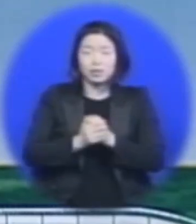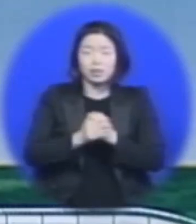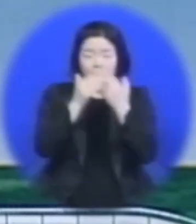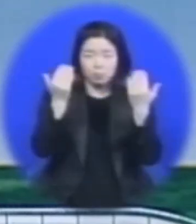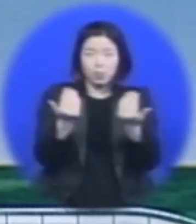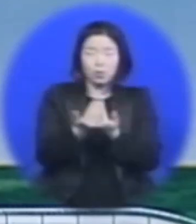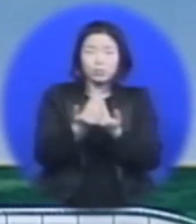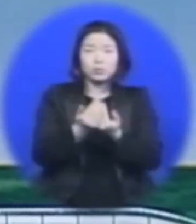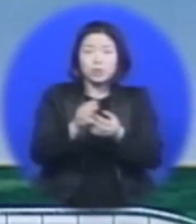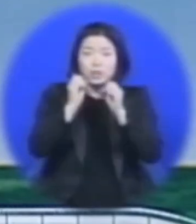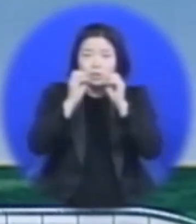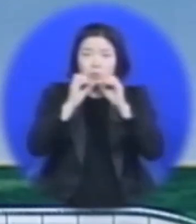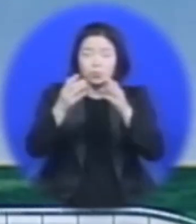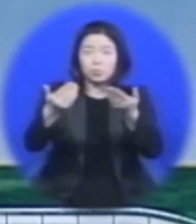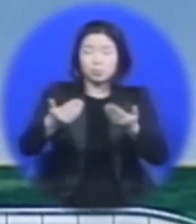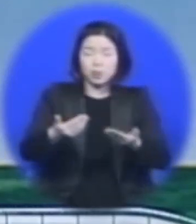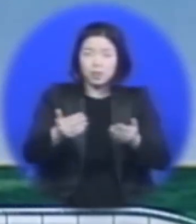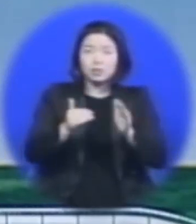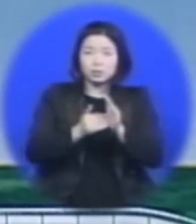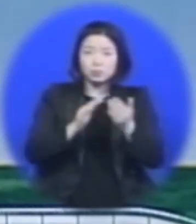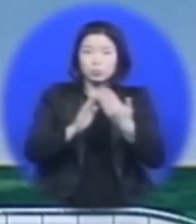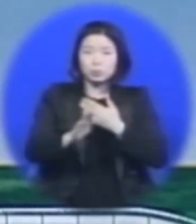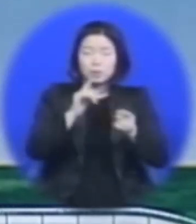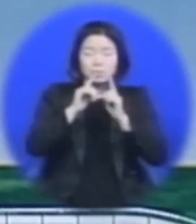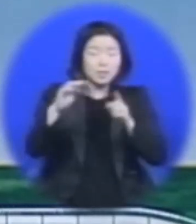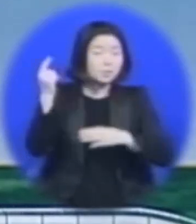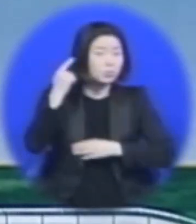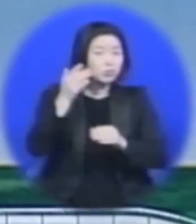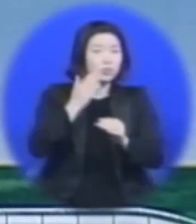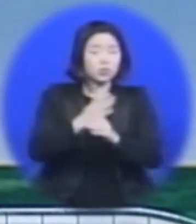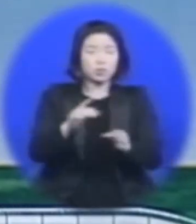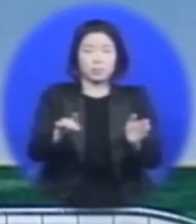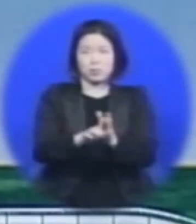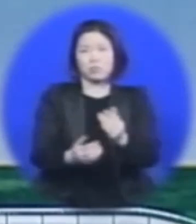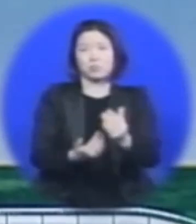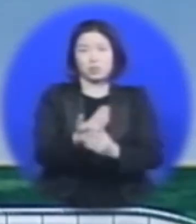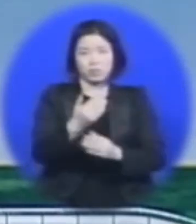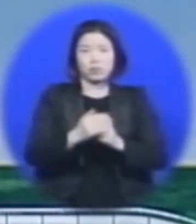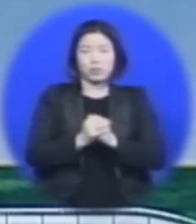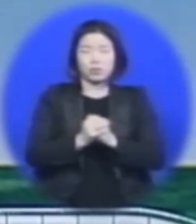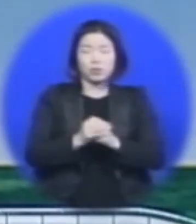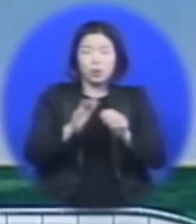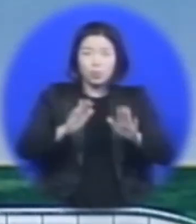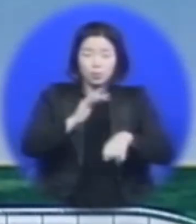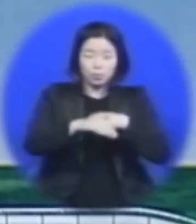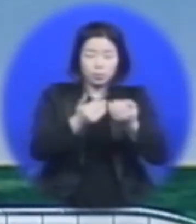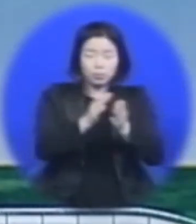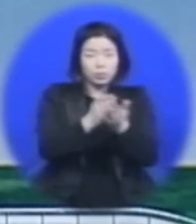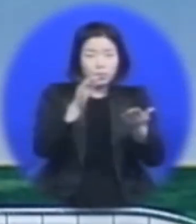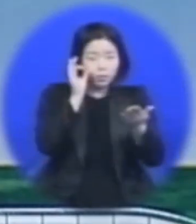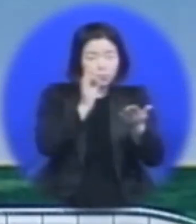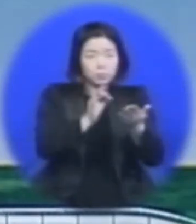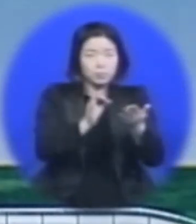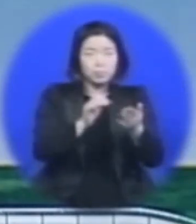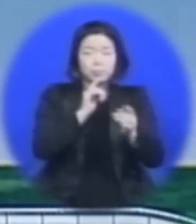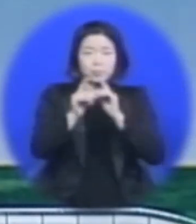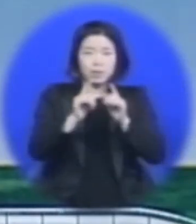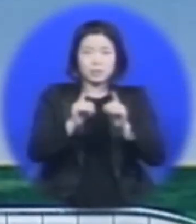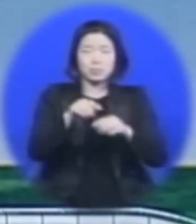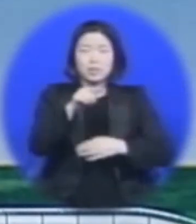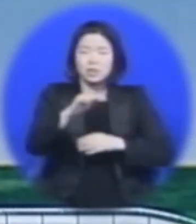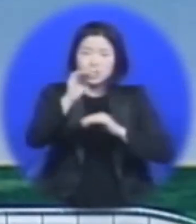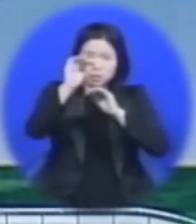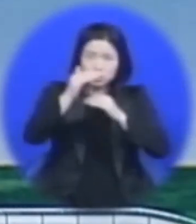중에 믿음이 생 였지 않습니까 아 오늘 본문 말씀에에 그 중요한